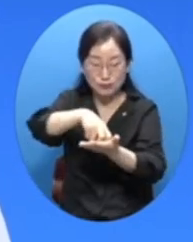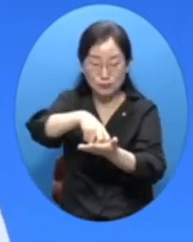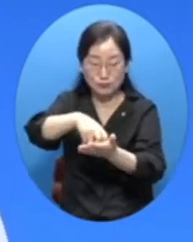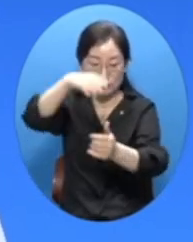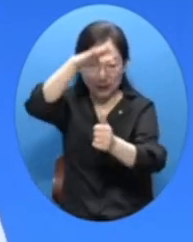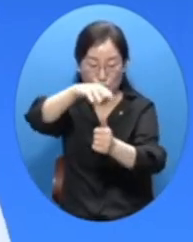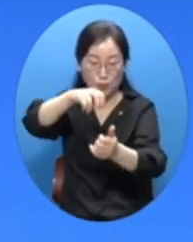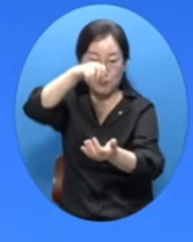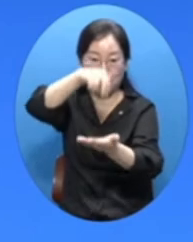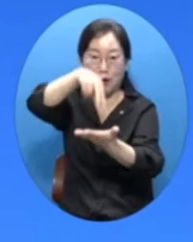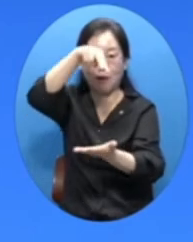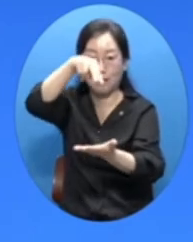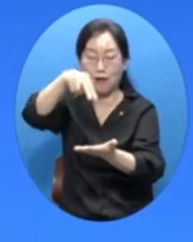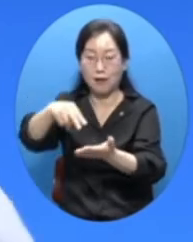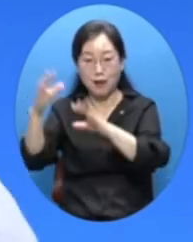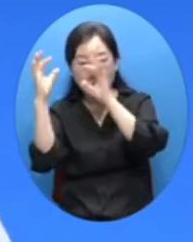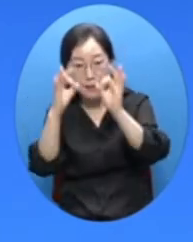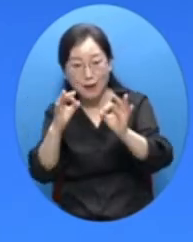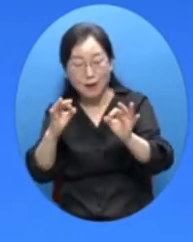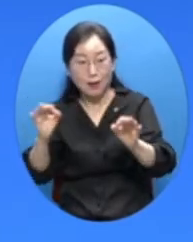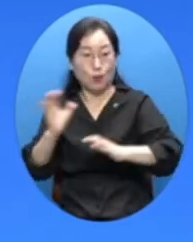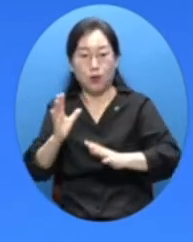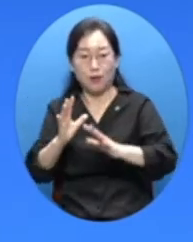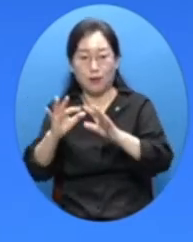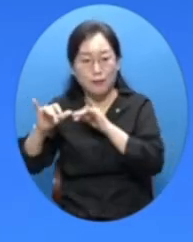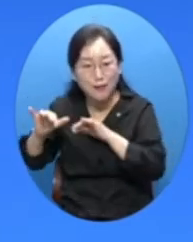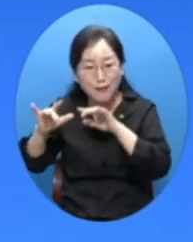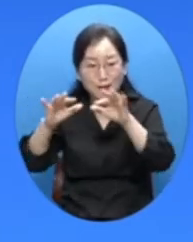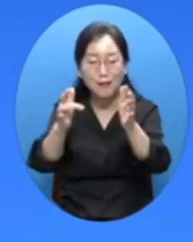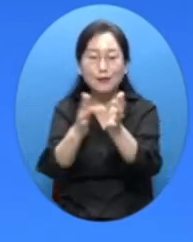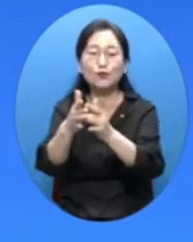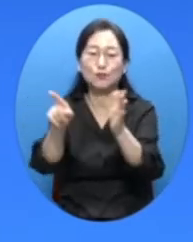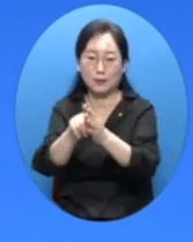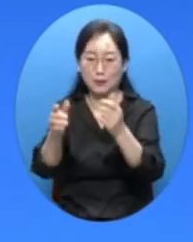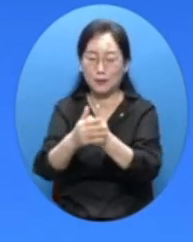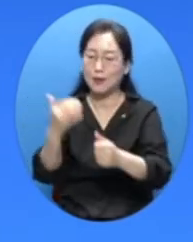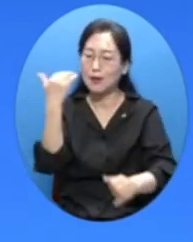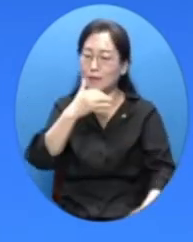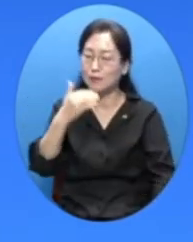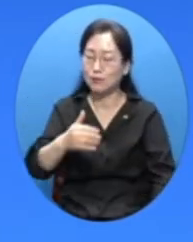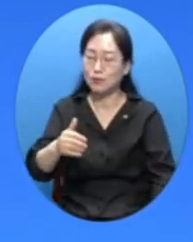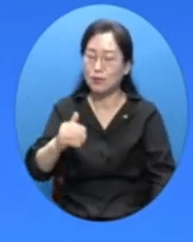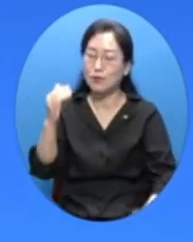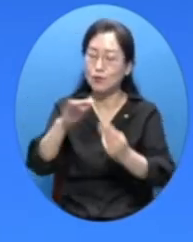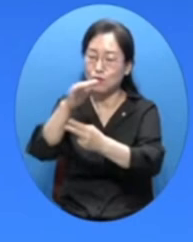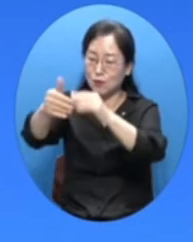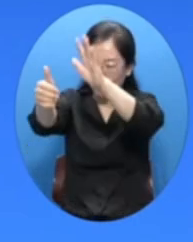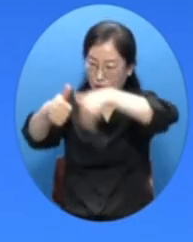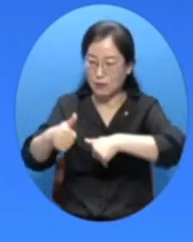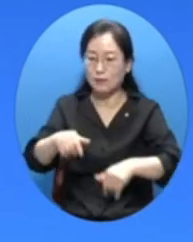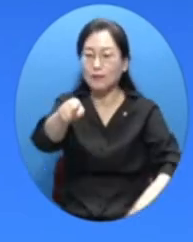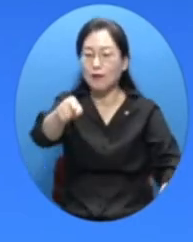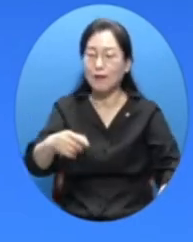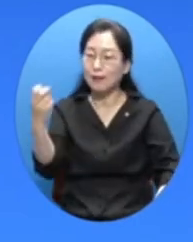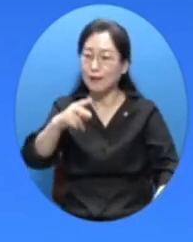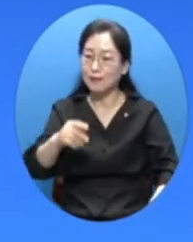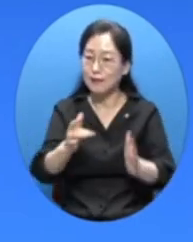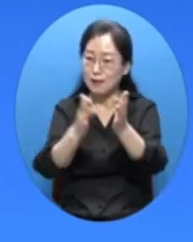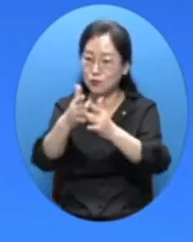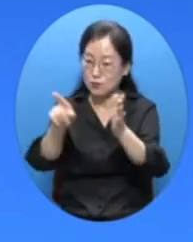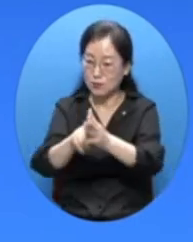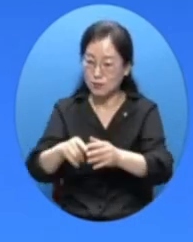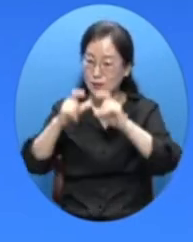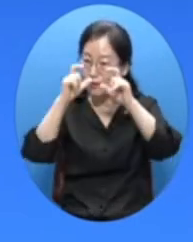세웠어요. 아 놀래가지고 사람들이 막 몰려들고 그러니까 붙잡아다가 끌어다 놓고 다시는 예수의 이름으로 아무도 하지